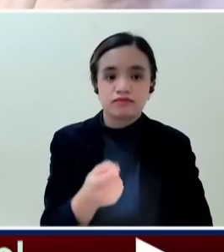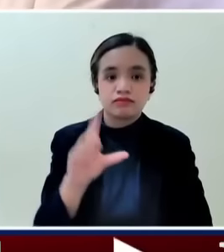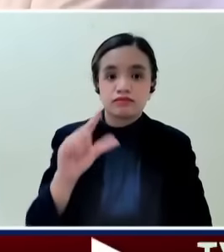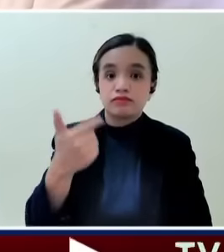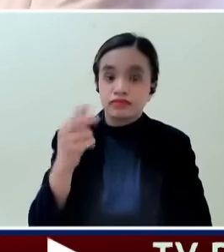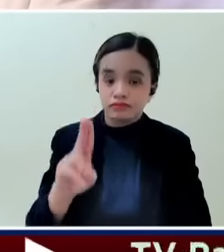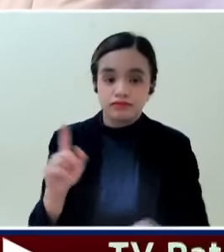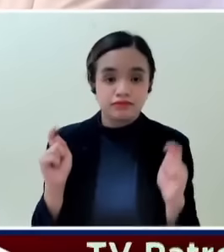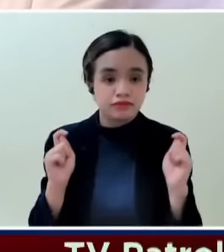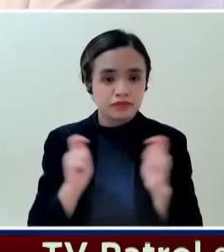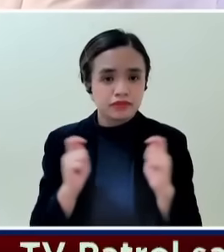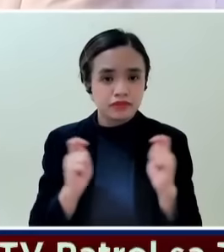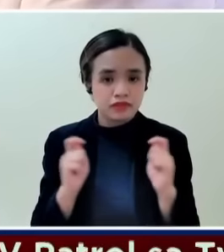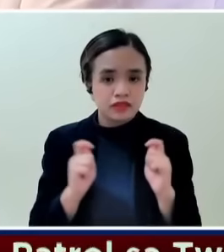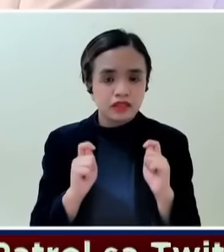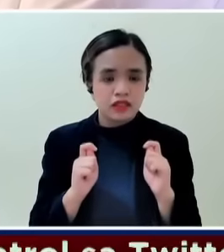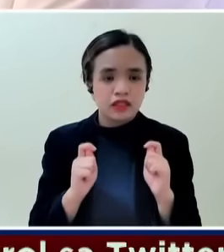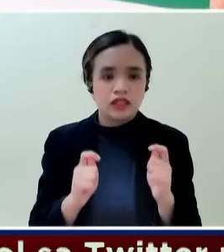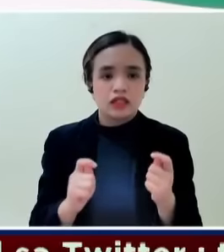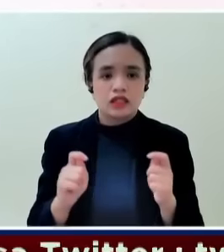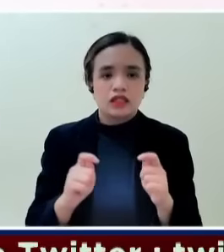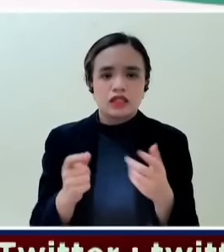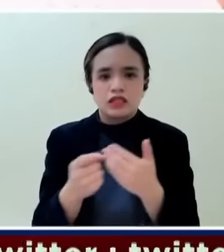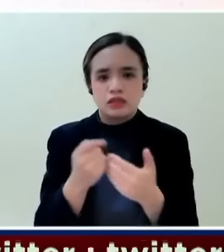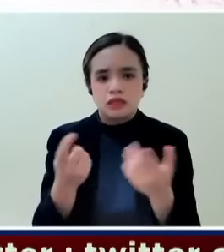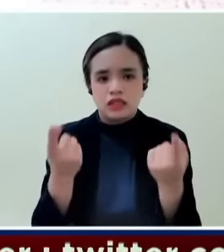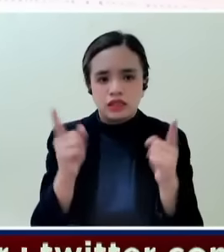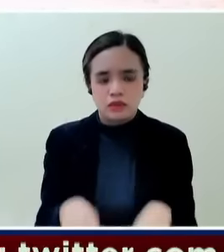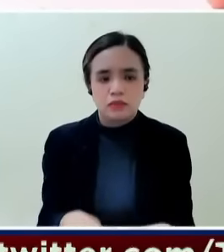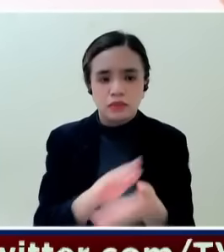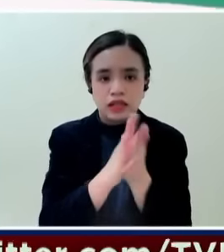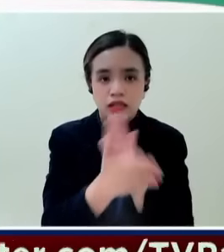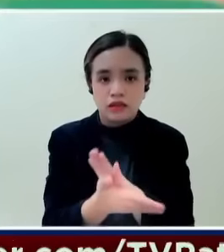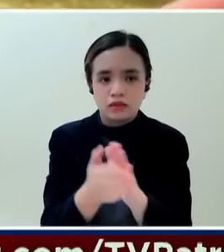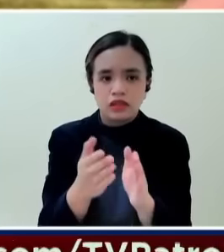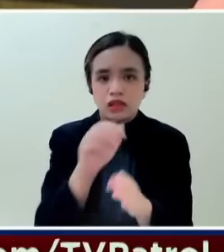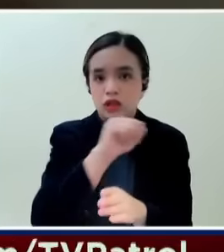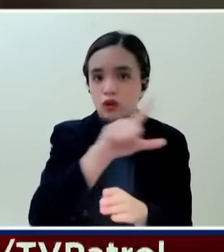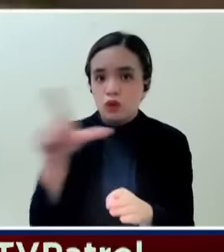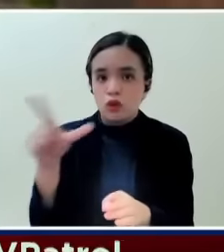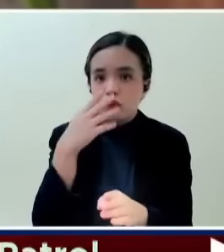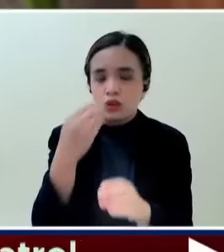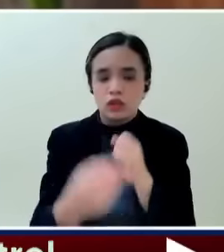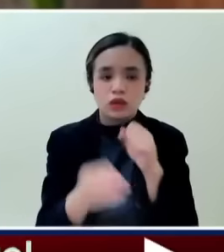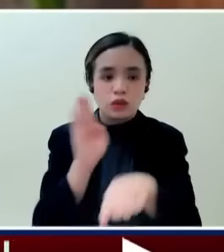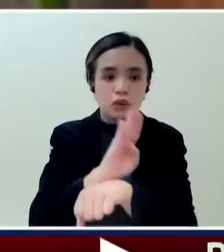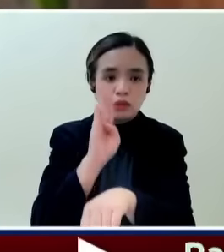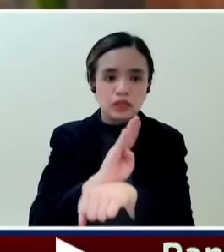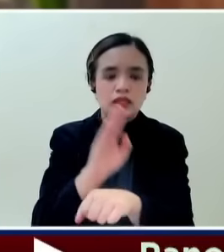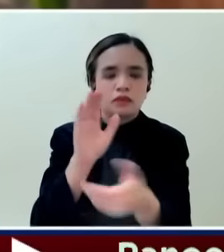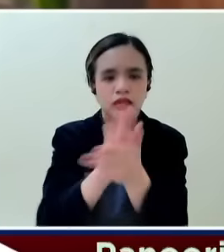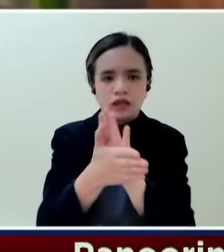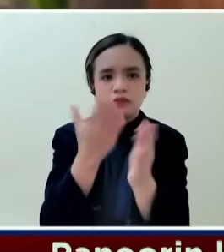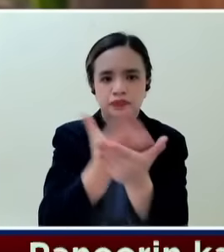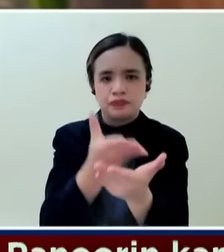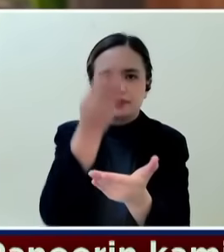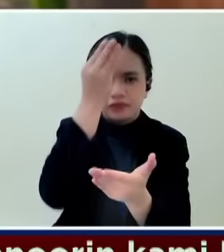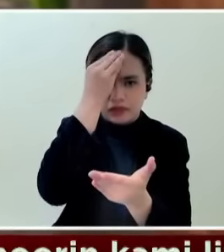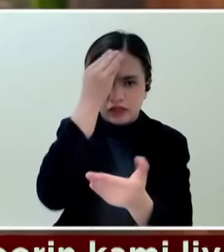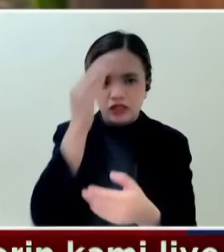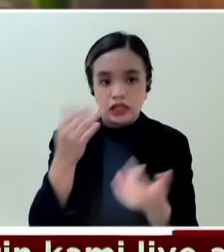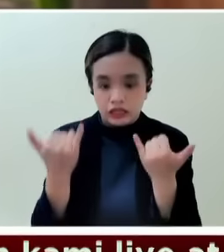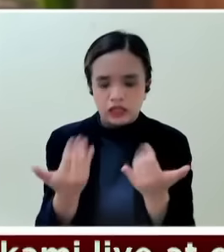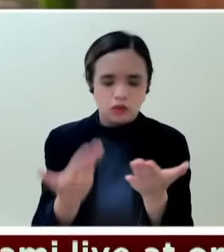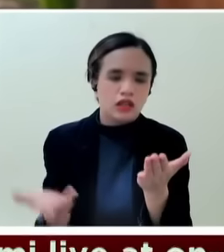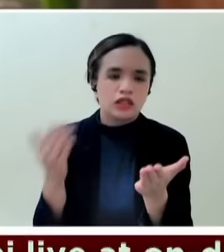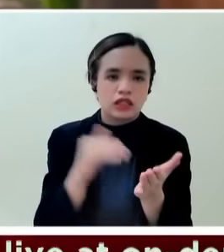ng Tagaytay, isolated ang nangyari at magsisilbi itong aral sa lahat ng mga negosyo sa syudad. It's a wake-up call again